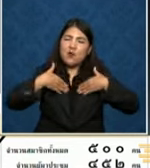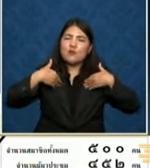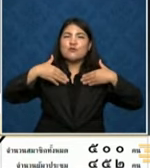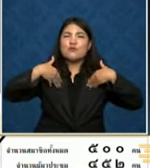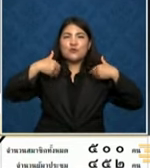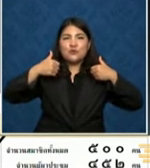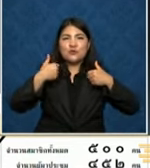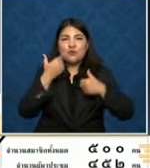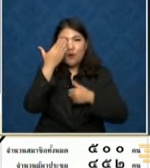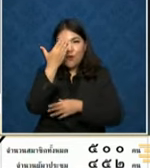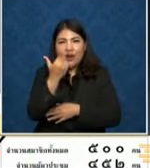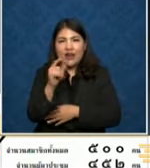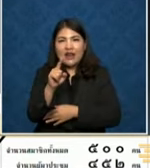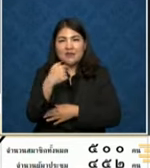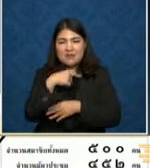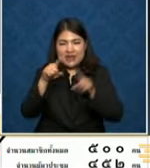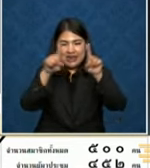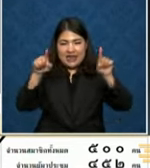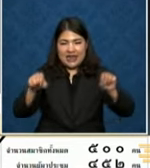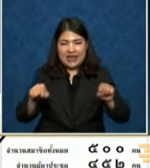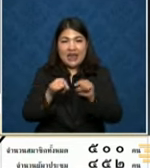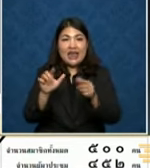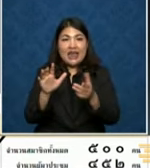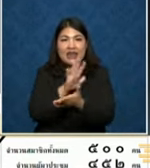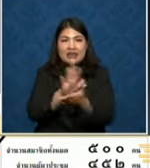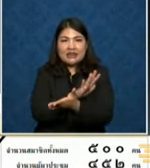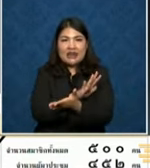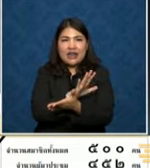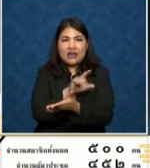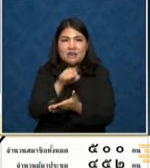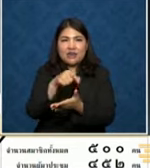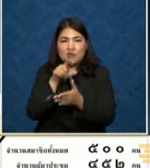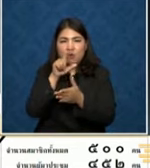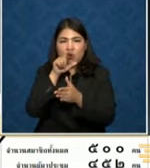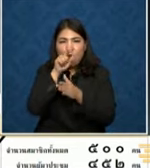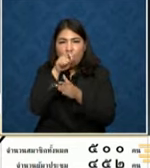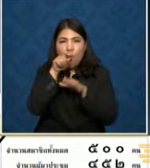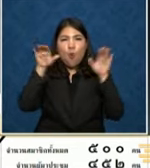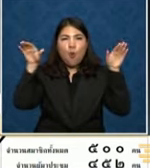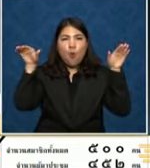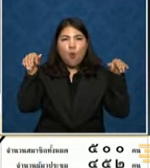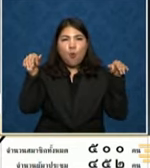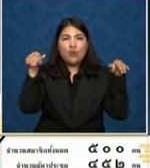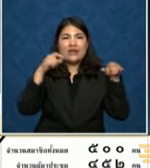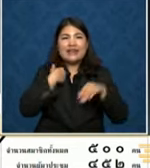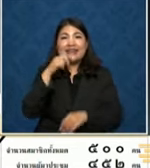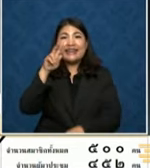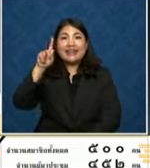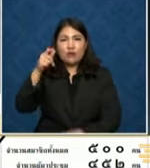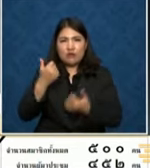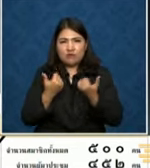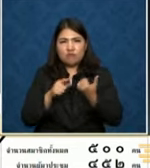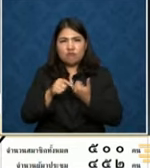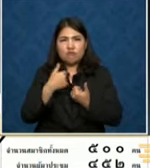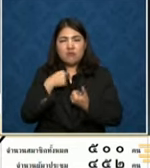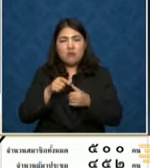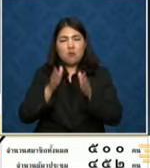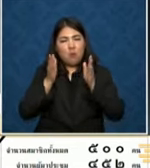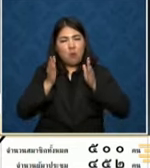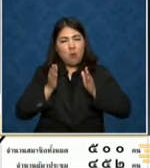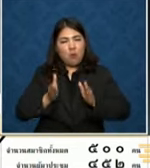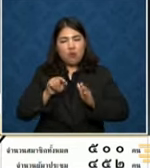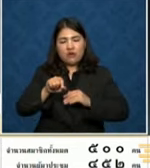กับเอกสารสิทธิ์ที่เป็นเอกสารครุฑเขียวที่เขามีความภาคภูมิใจว่าเขาคือคนใน